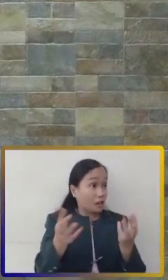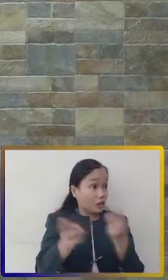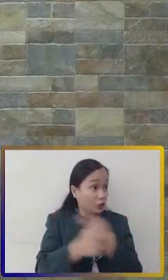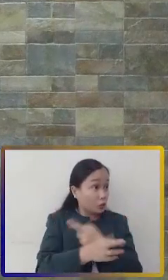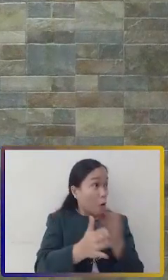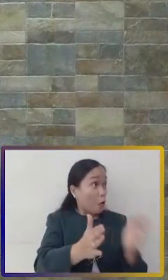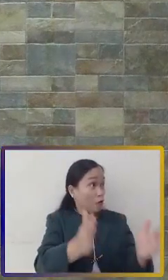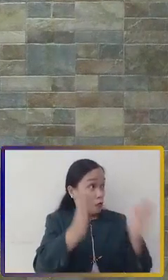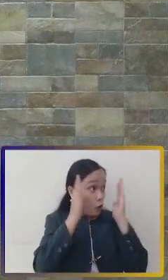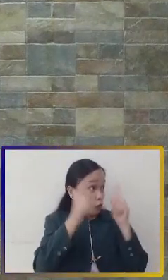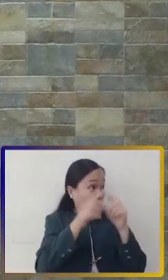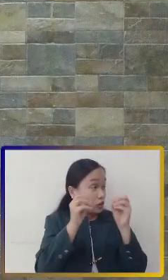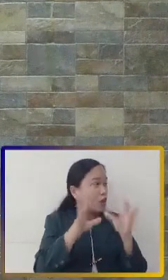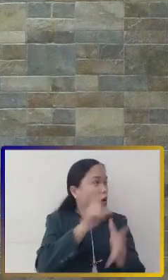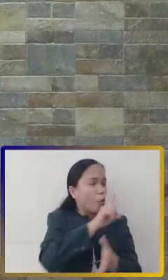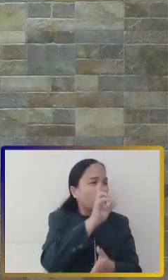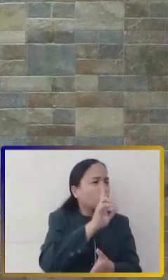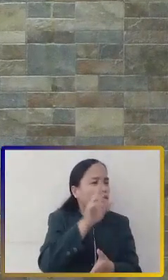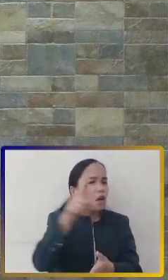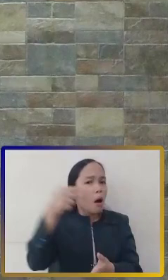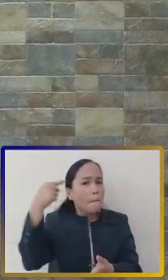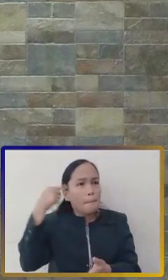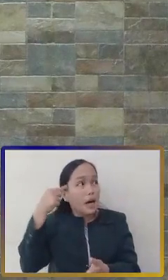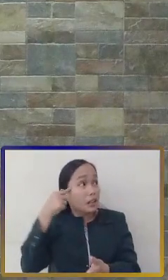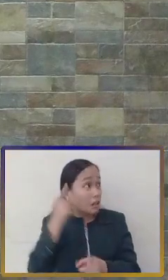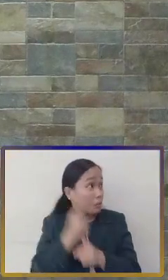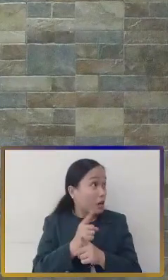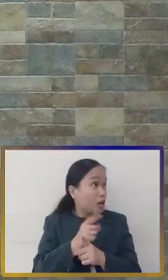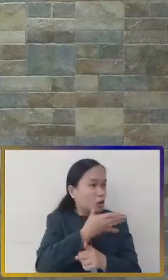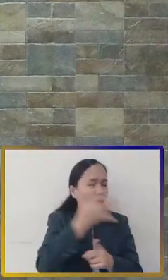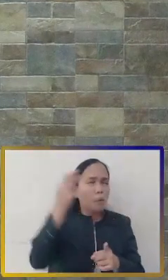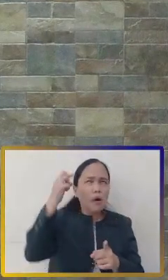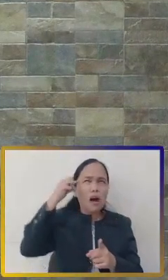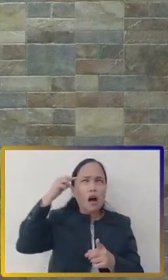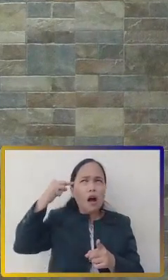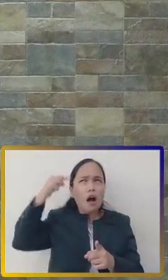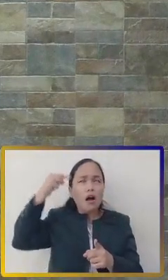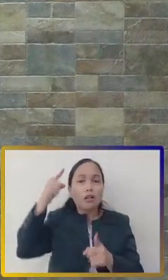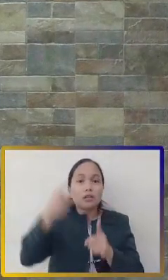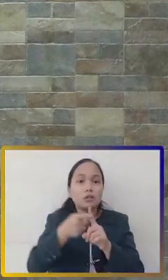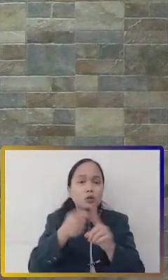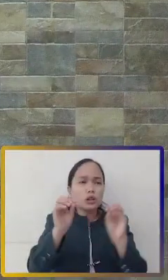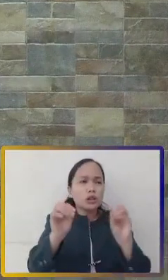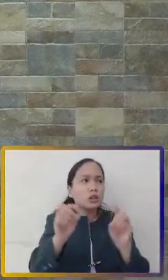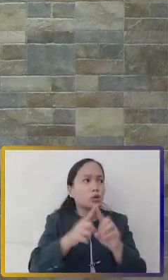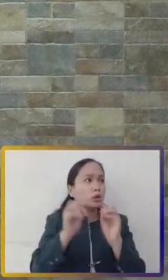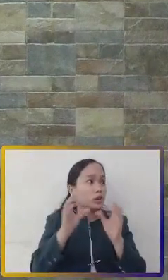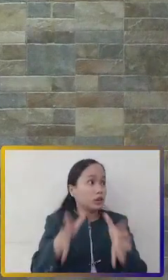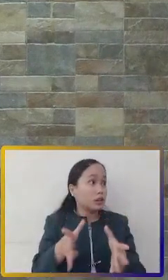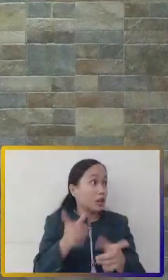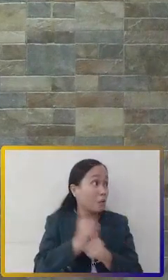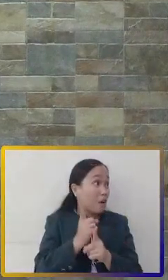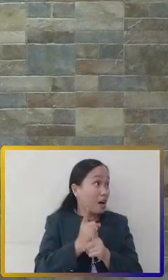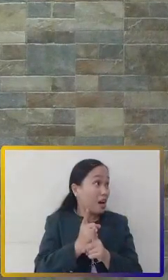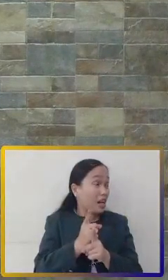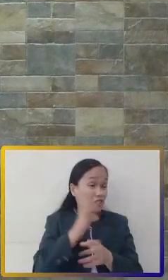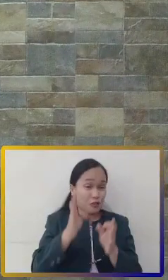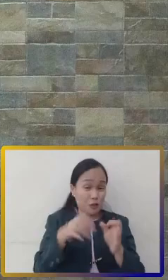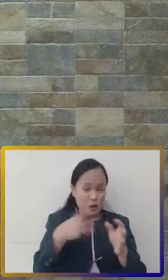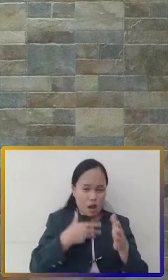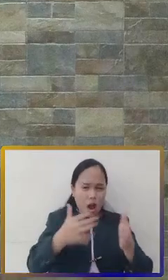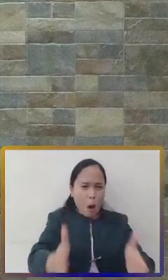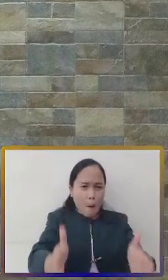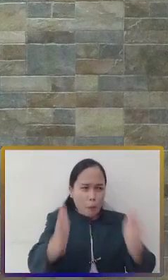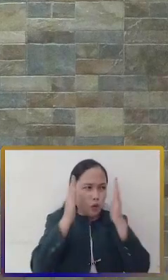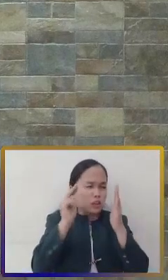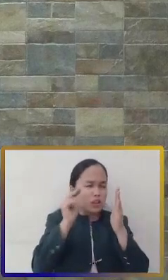yung isip mo. Yung isip mo ay nandoon sa itinuturo ng teacher. That's why you're paying attention. Yung isip mo naka-focus doon.